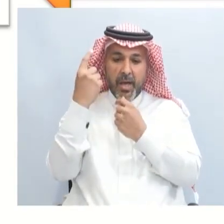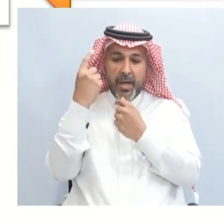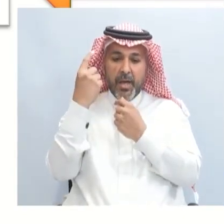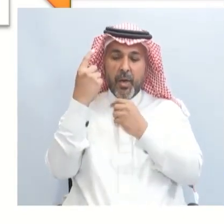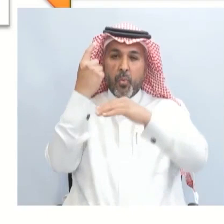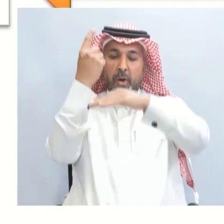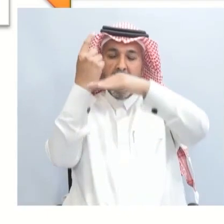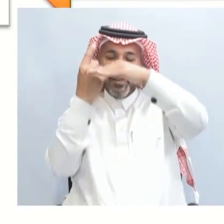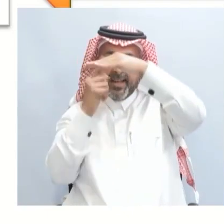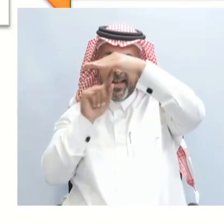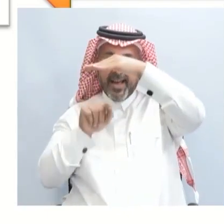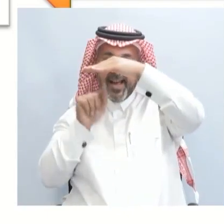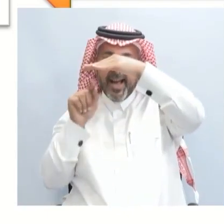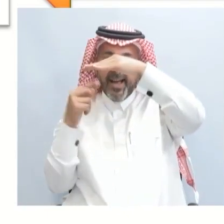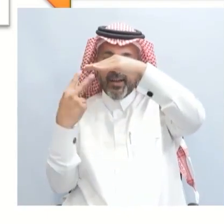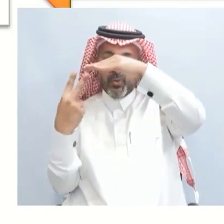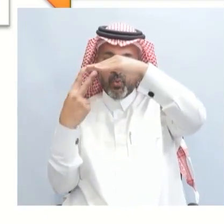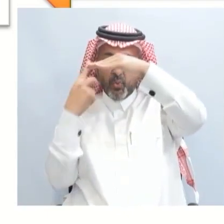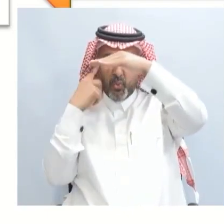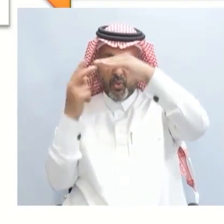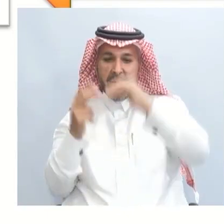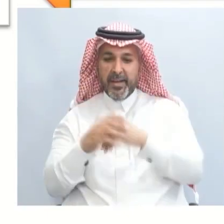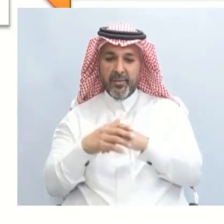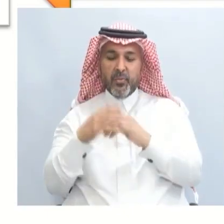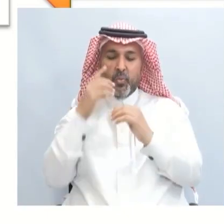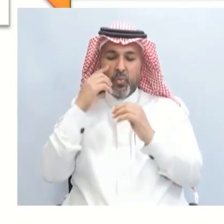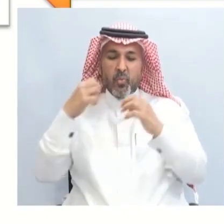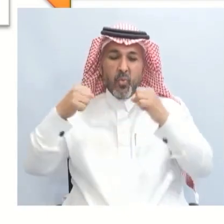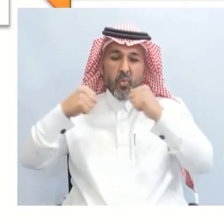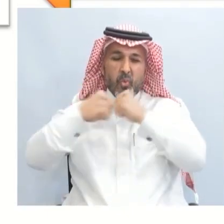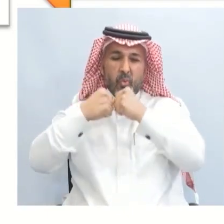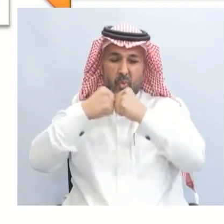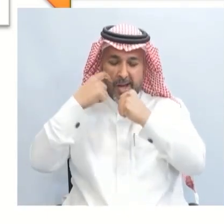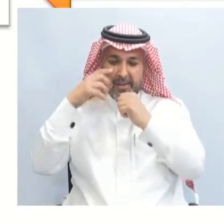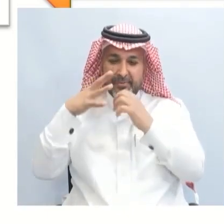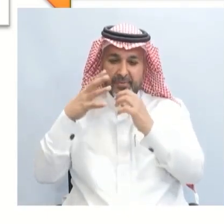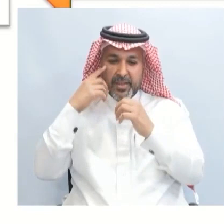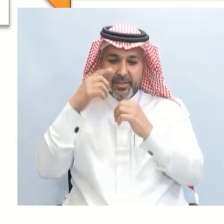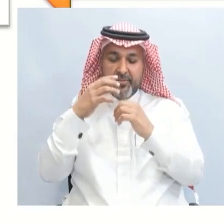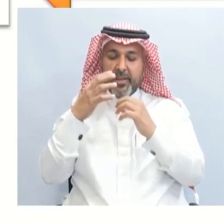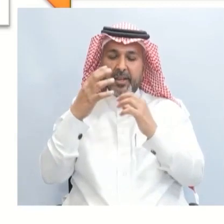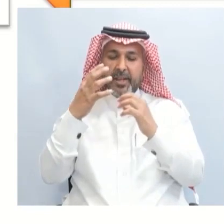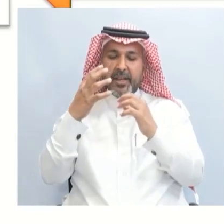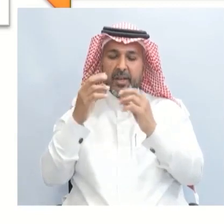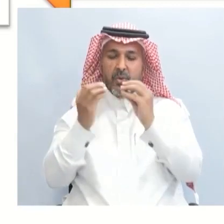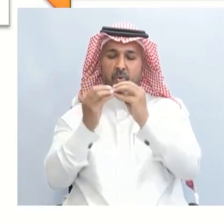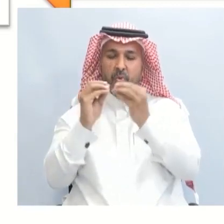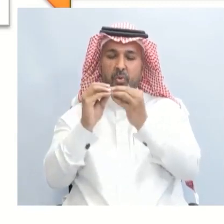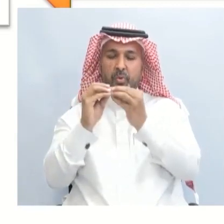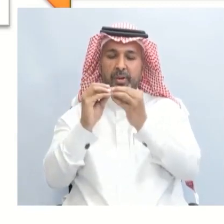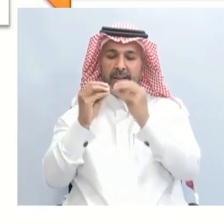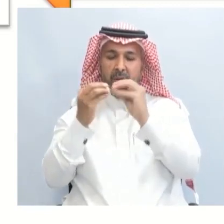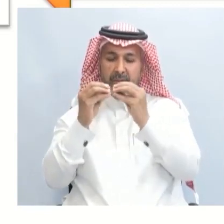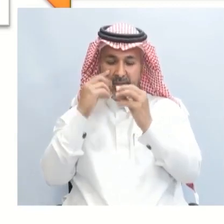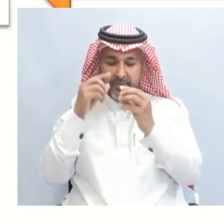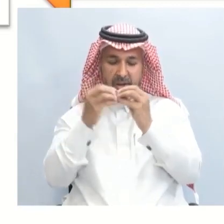وتؤثر القوه في اتجاه ماذا الخط الواصل بين الكتلتين تامل معي عزيزي الطالب الكره الخضراء ام 2 والكره الزرقاء ام 1